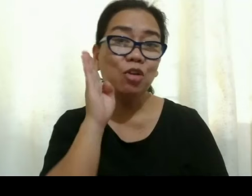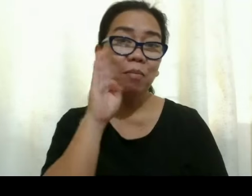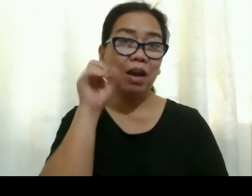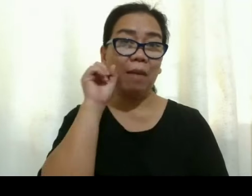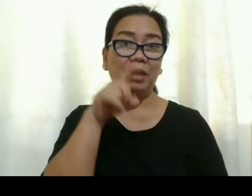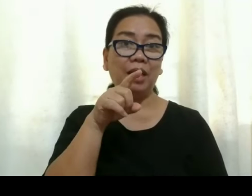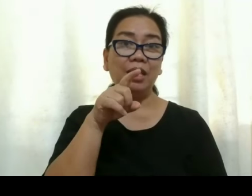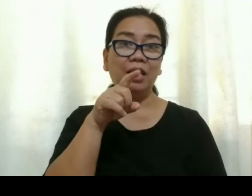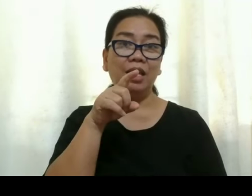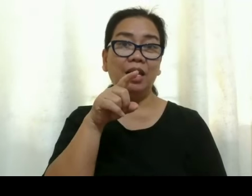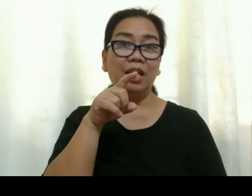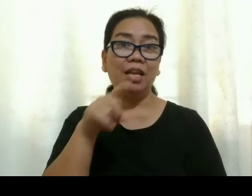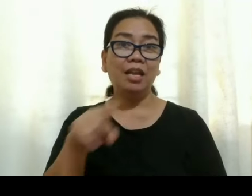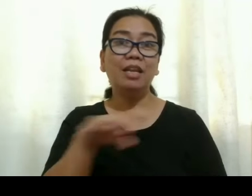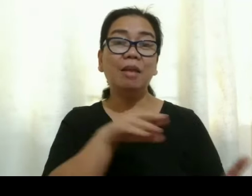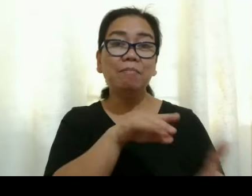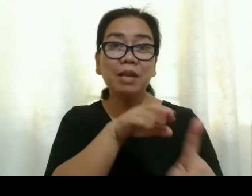lang kayong magkakapatid?